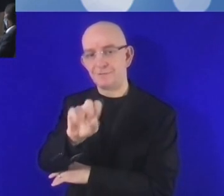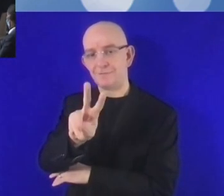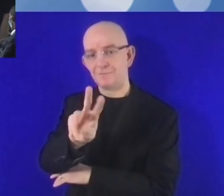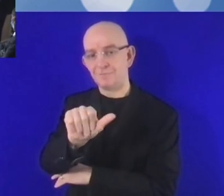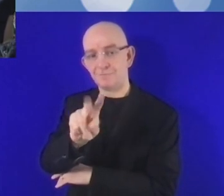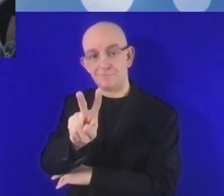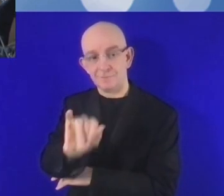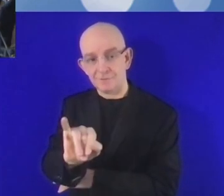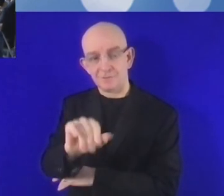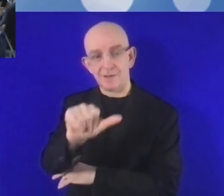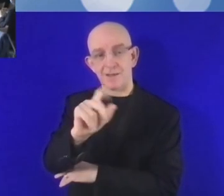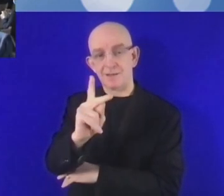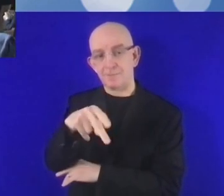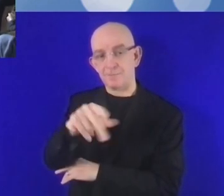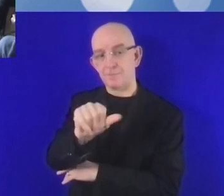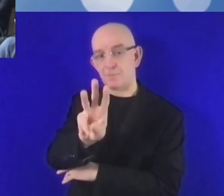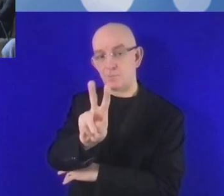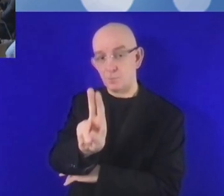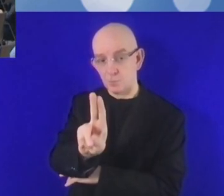Welcome to the stage. Kosiwawi